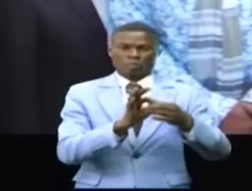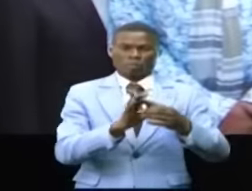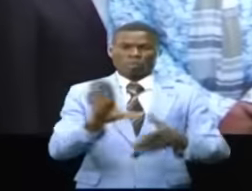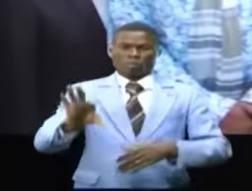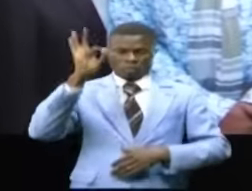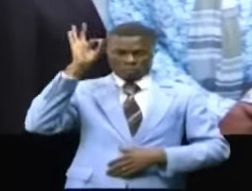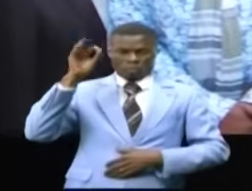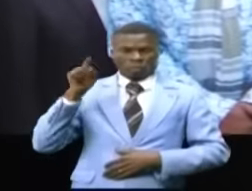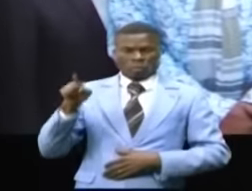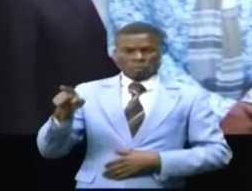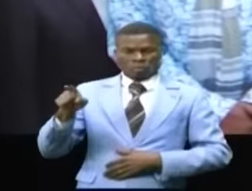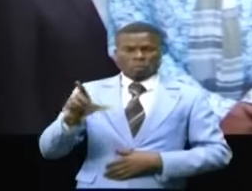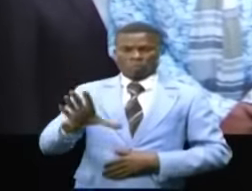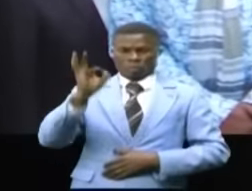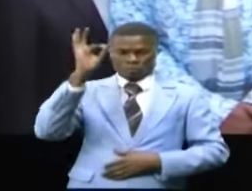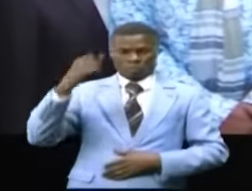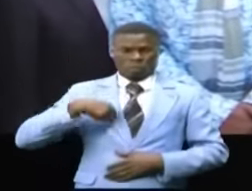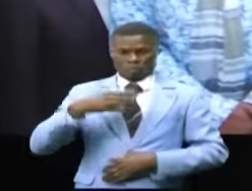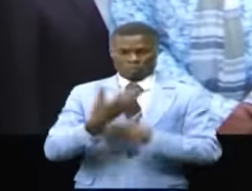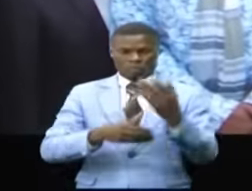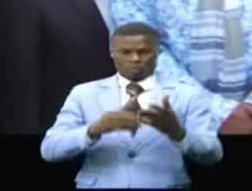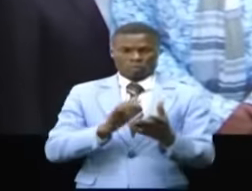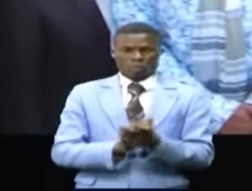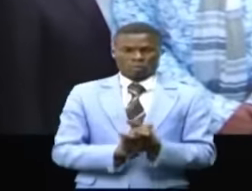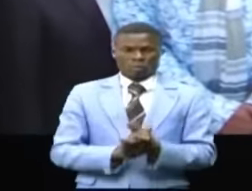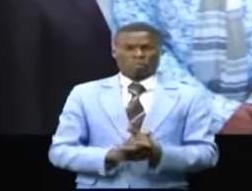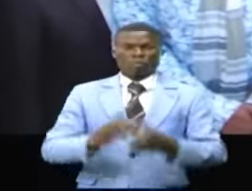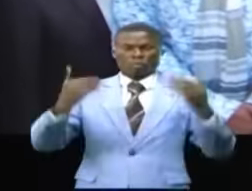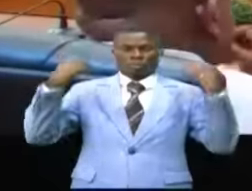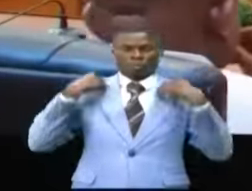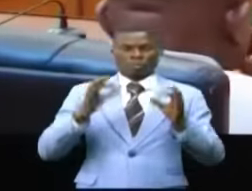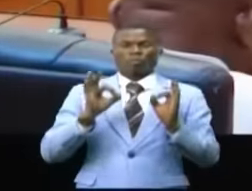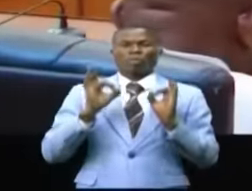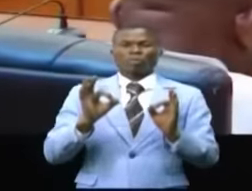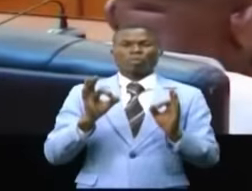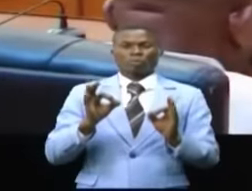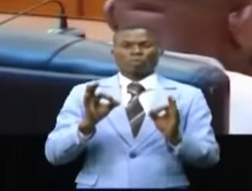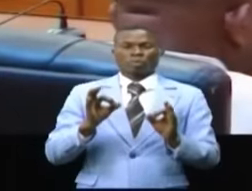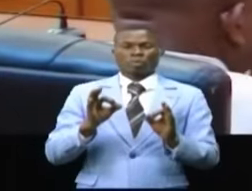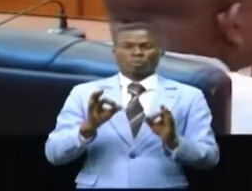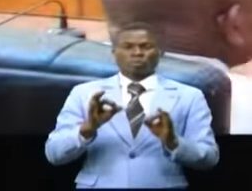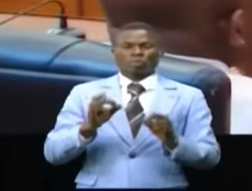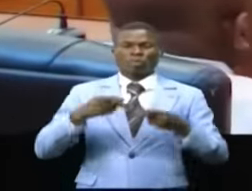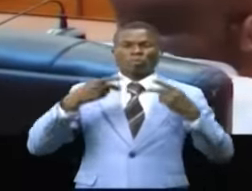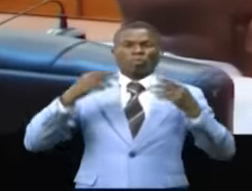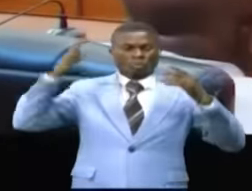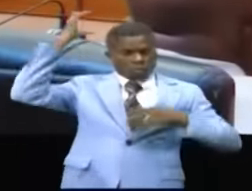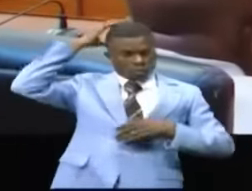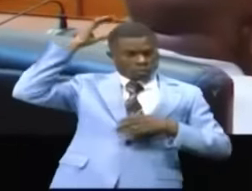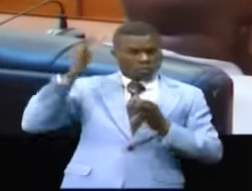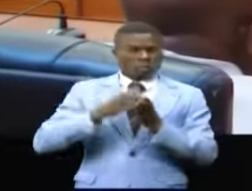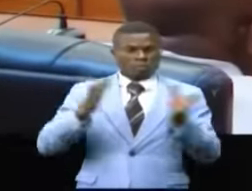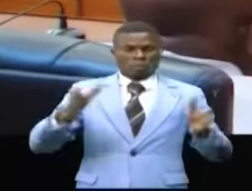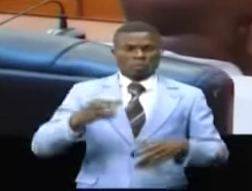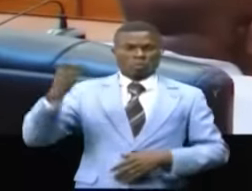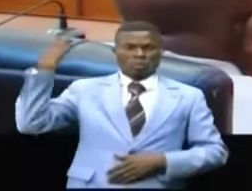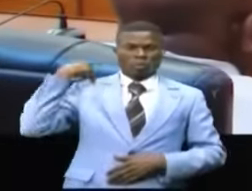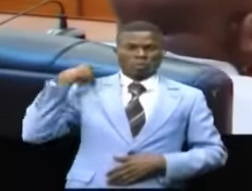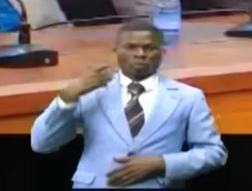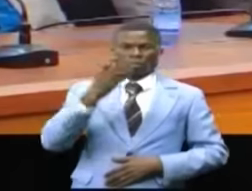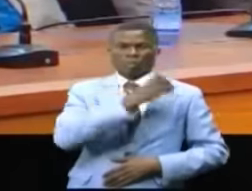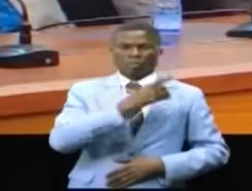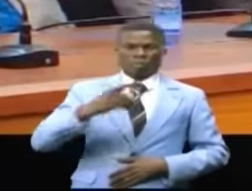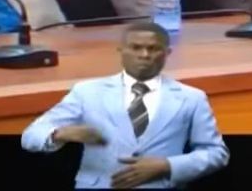désignation et au choix que nous avons porté sur la nouvelle équipe dirigée par le bishop, évêque général Paul David